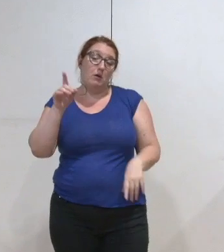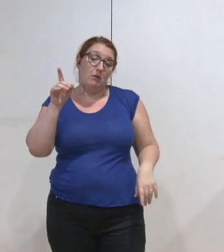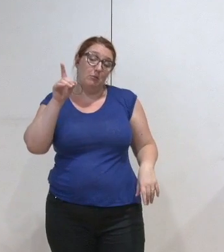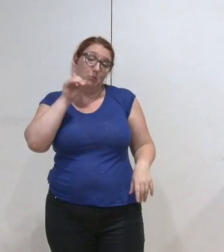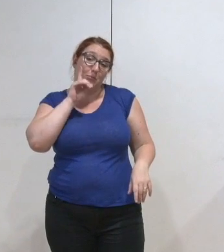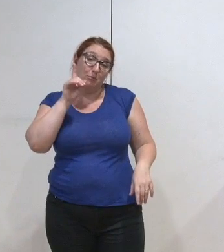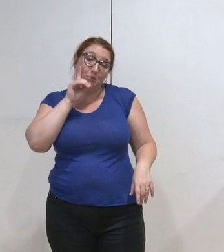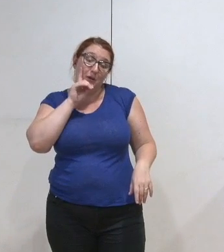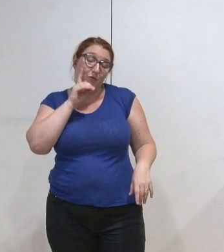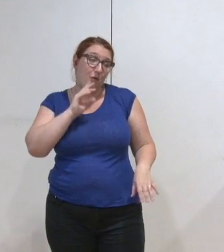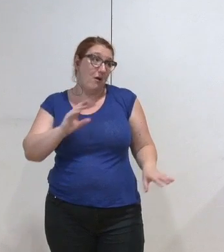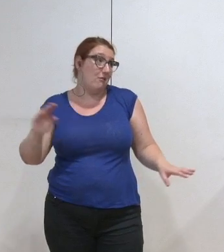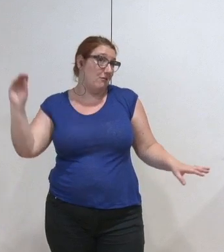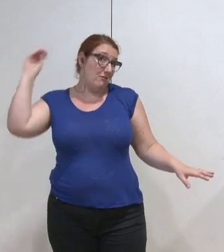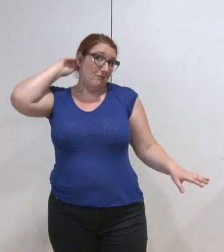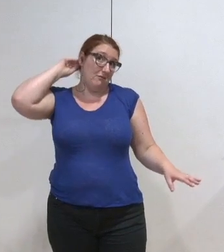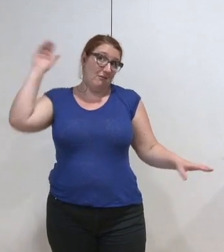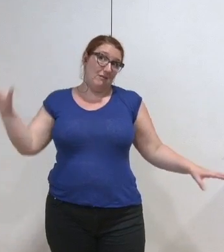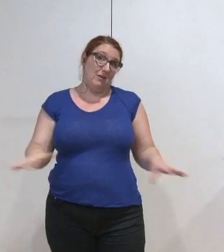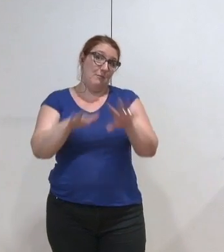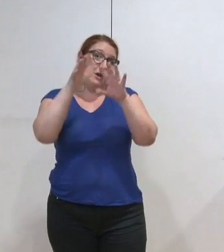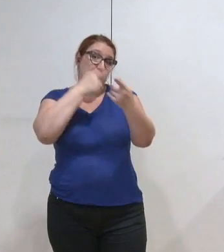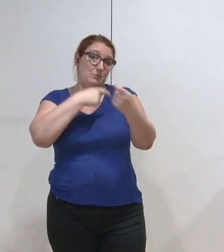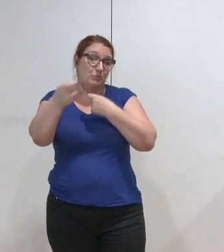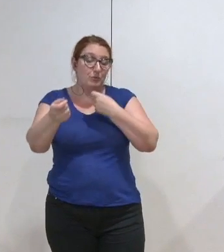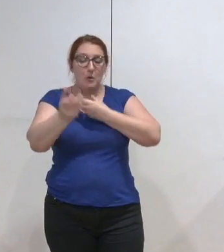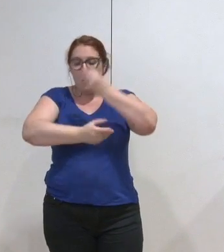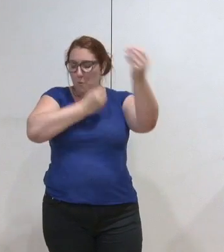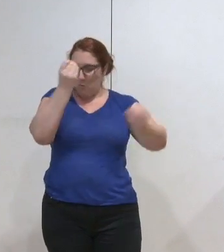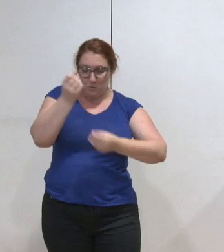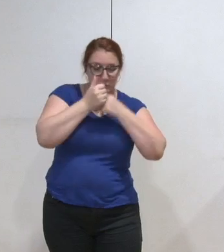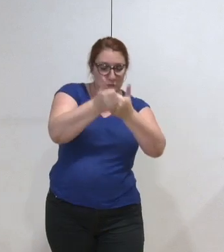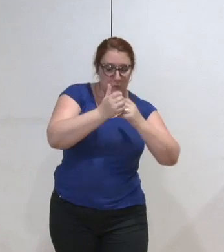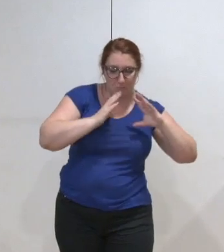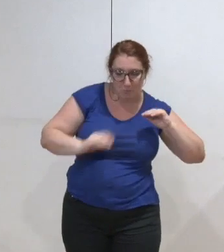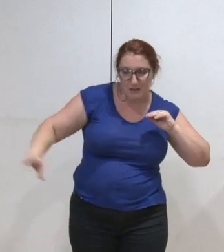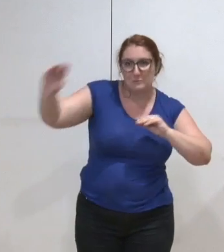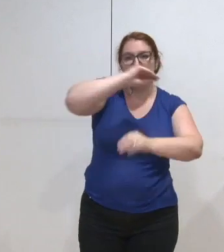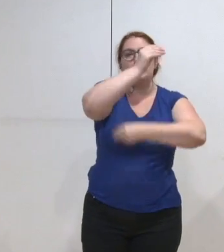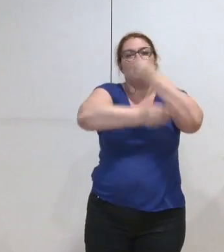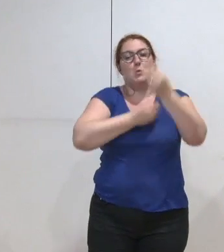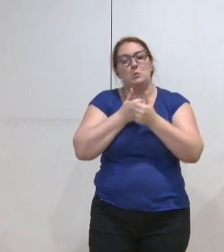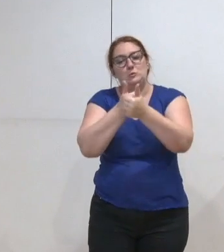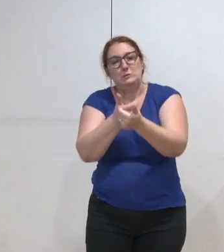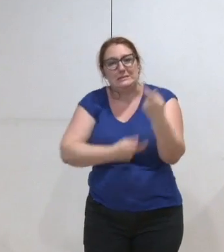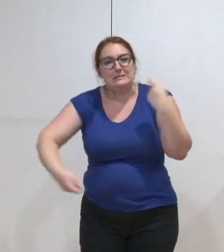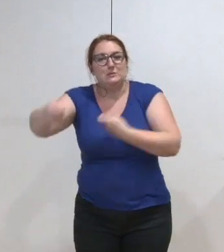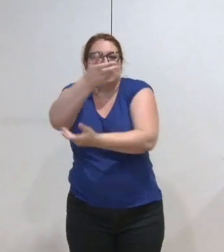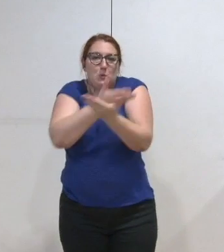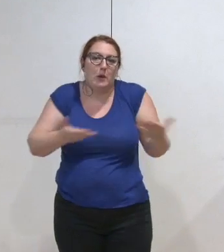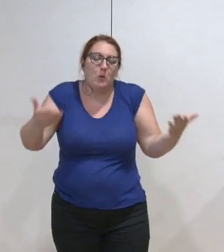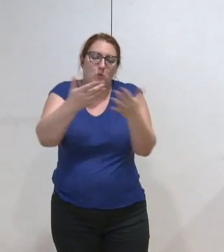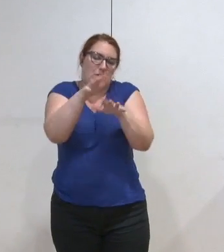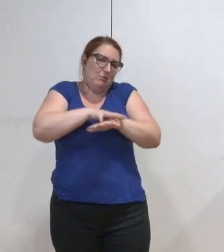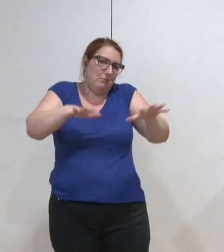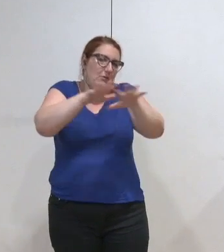a de la ville des images ou bien spatiales ou bien des des images sur la situation économique dans notre ville